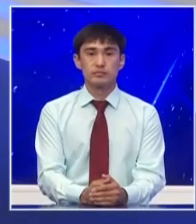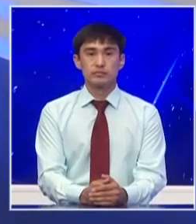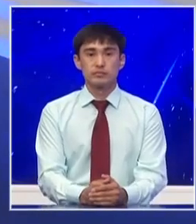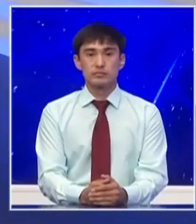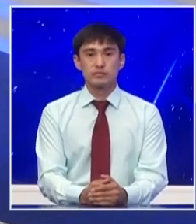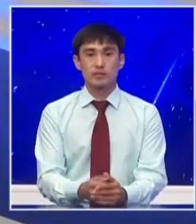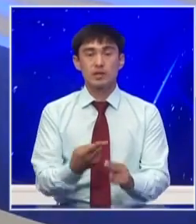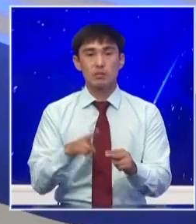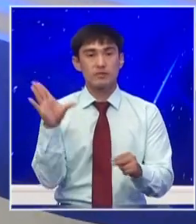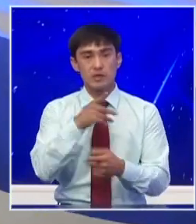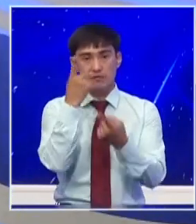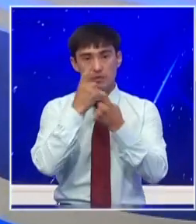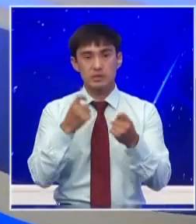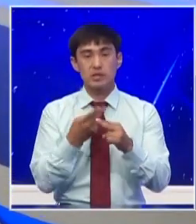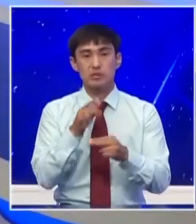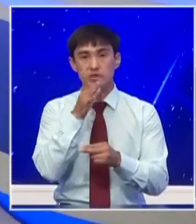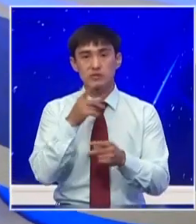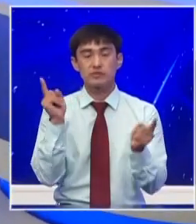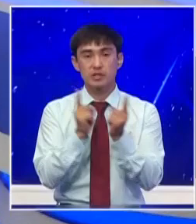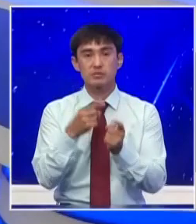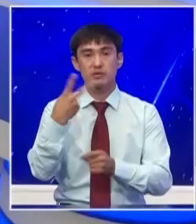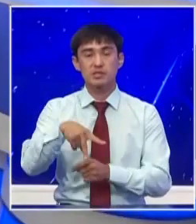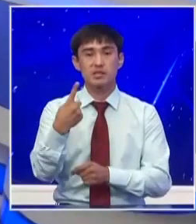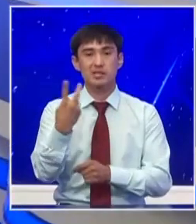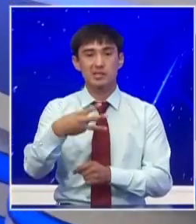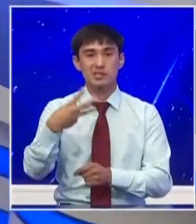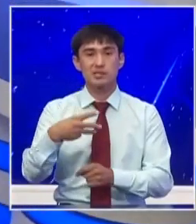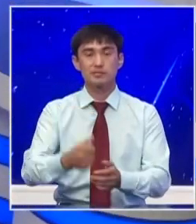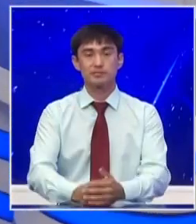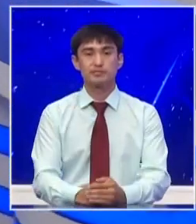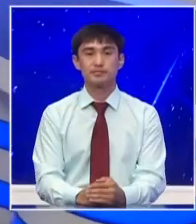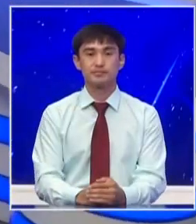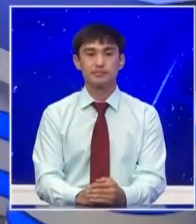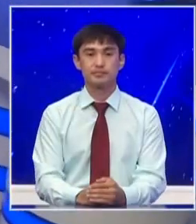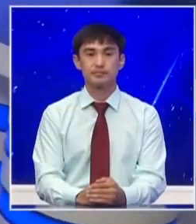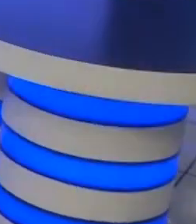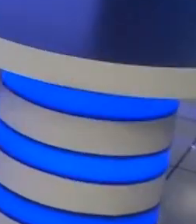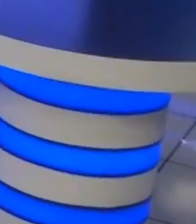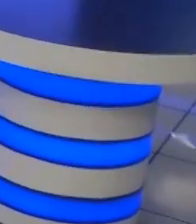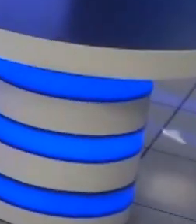Это была вся информация к этому часу. Встретимся в 21:30. Не переключайтесь.